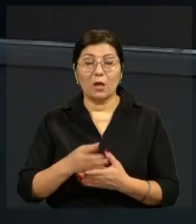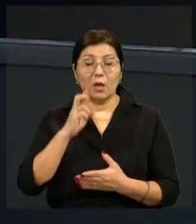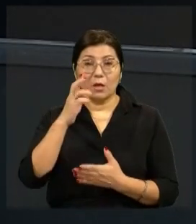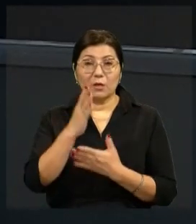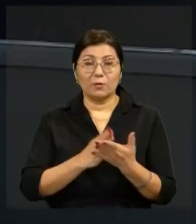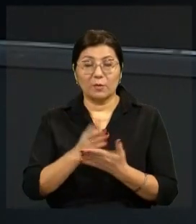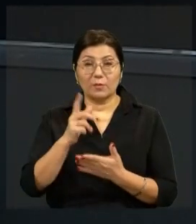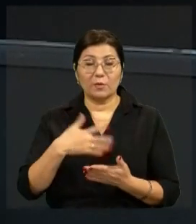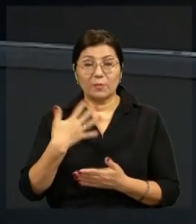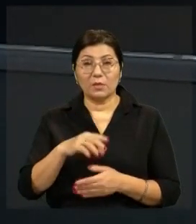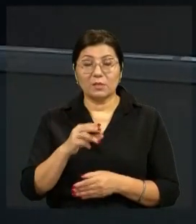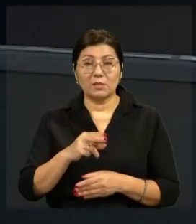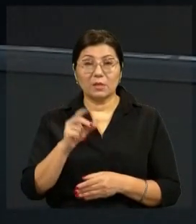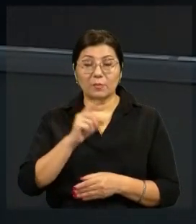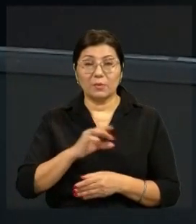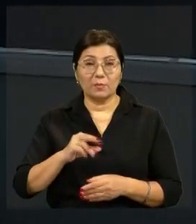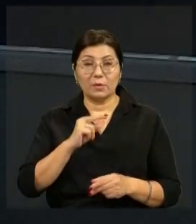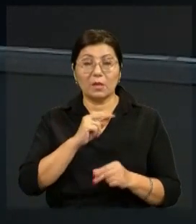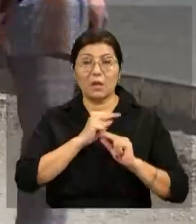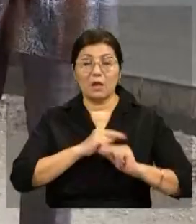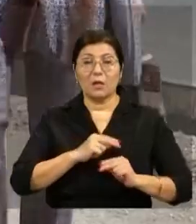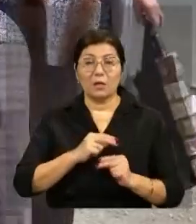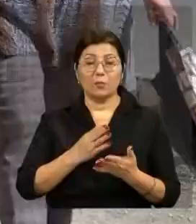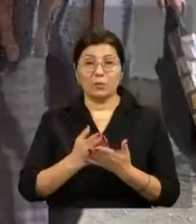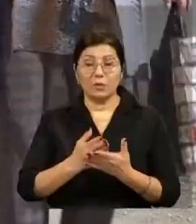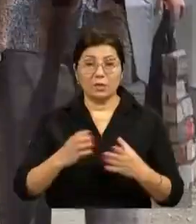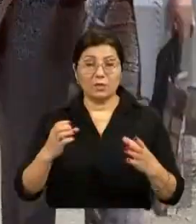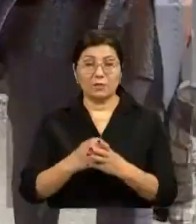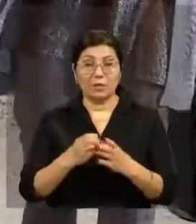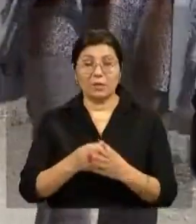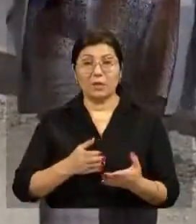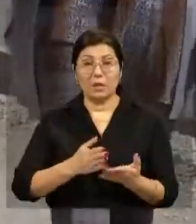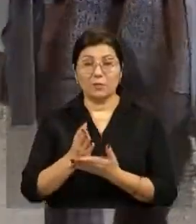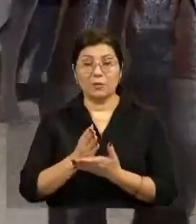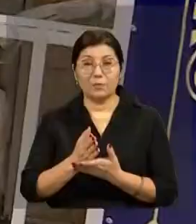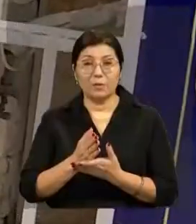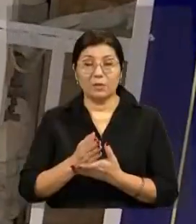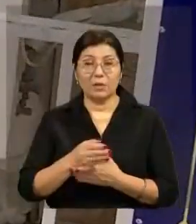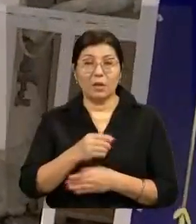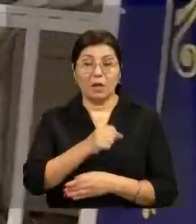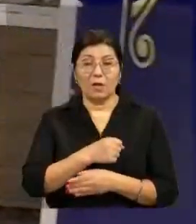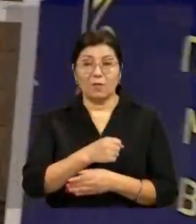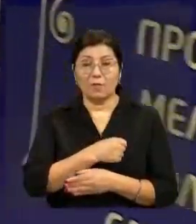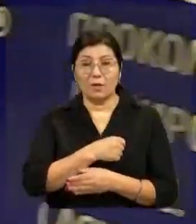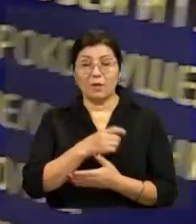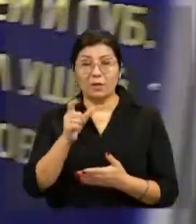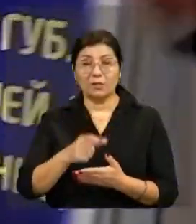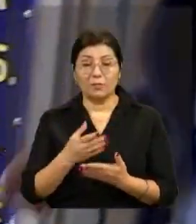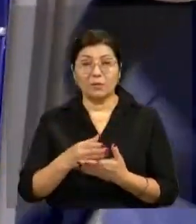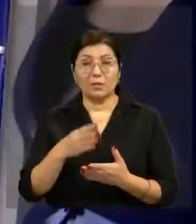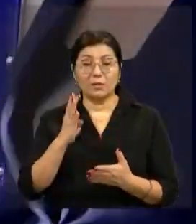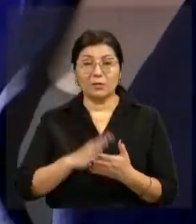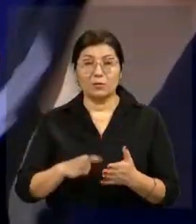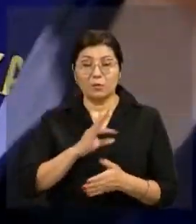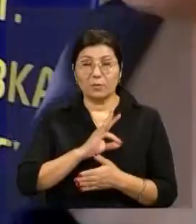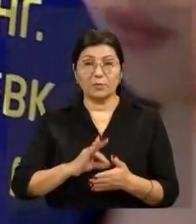служащие, 50% – работники сферы обслуживания, а также медицинские работники и военнослужащие. К слову, 40% из всех